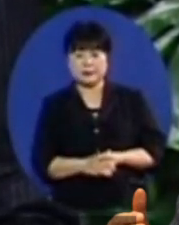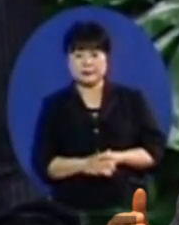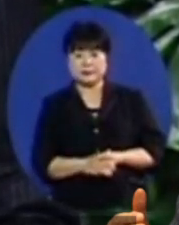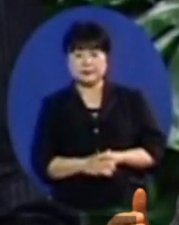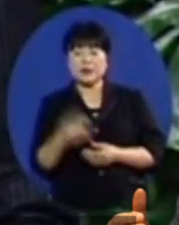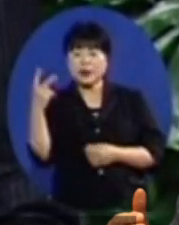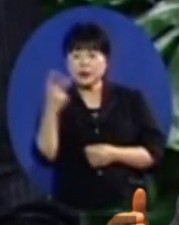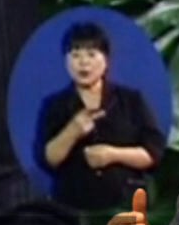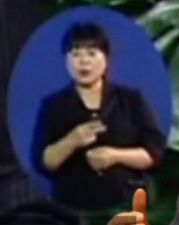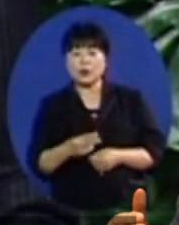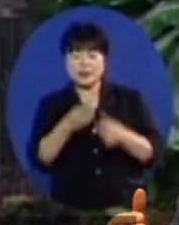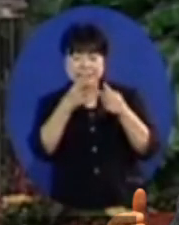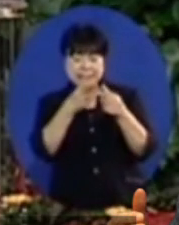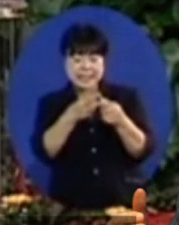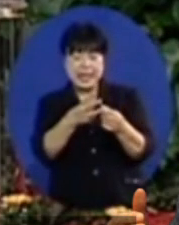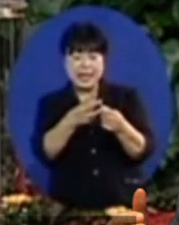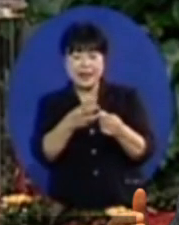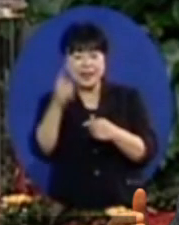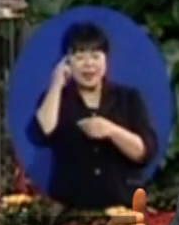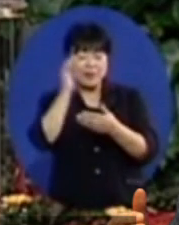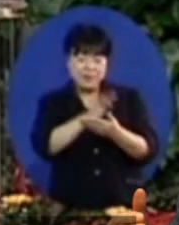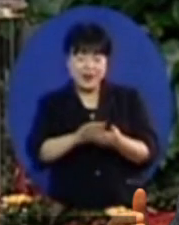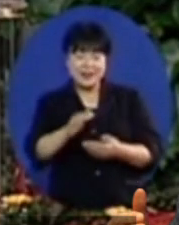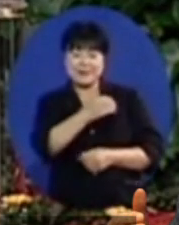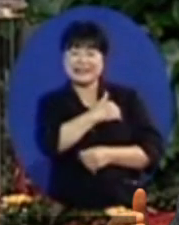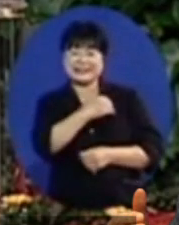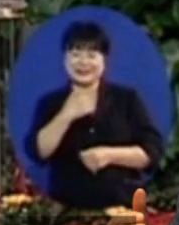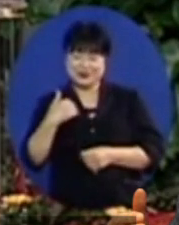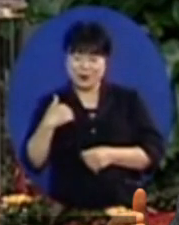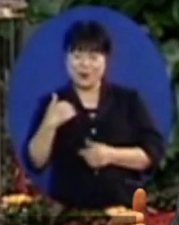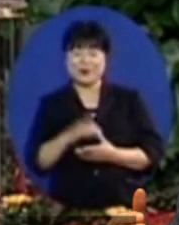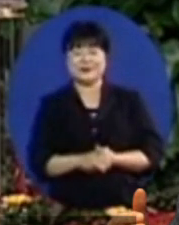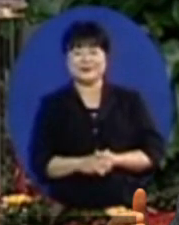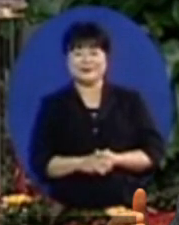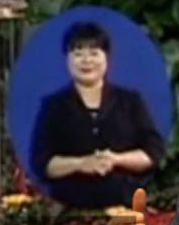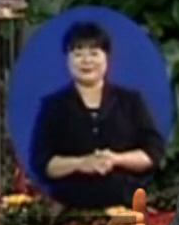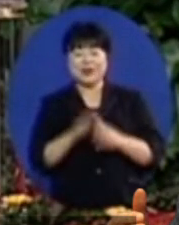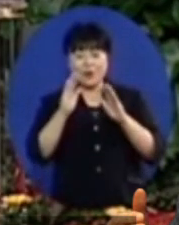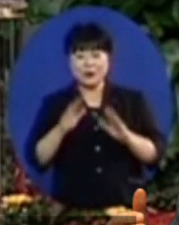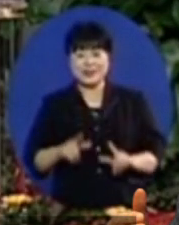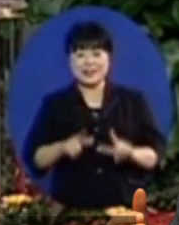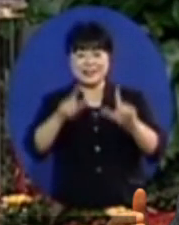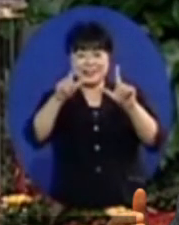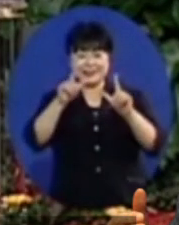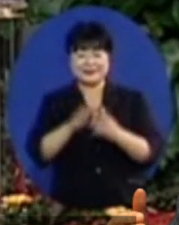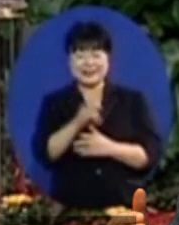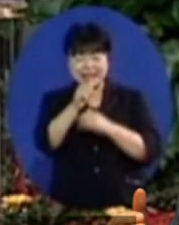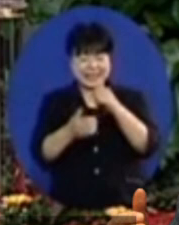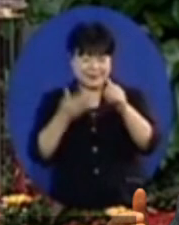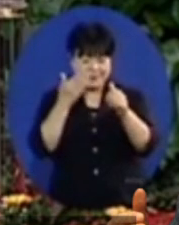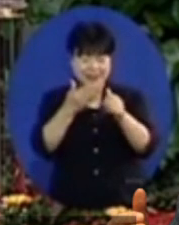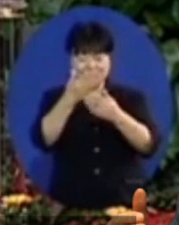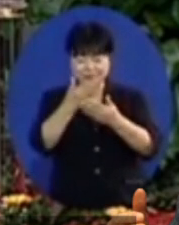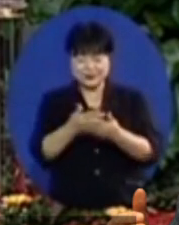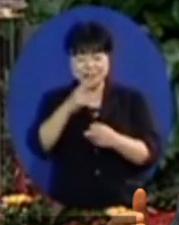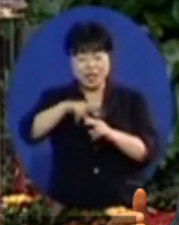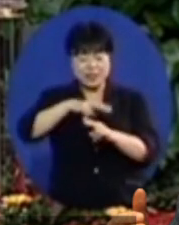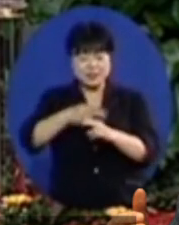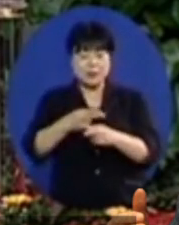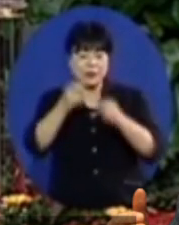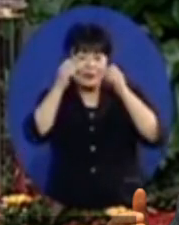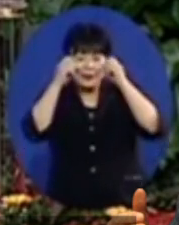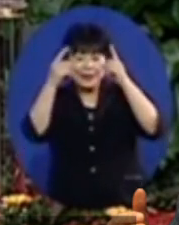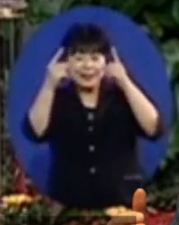그리고 셋째로, 평안과 만족인 것입니다. 오늘 하루는 하나님께서 우리에게 주신 선물임을